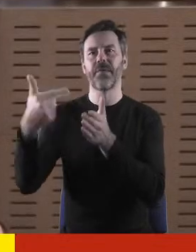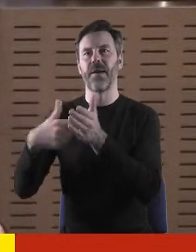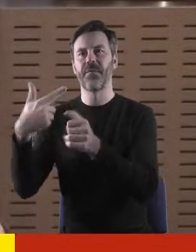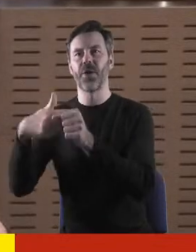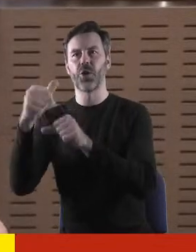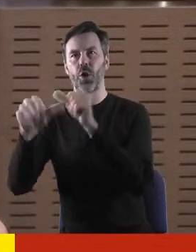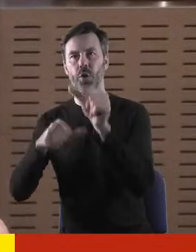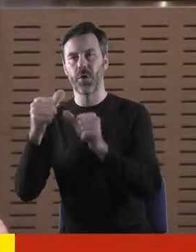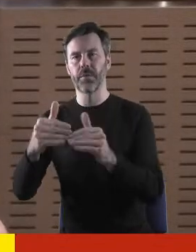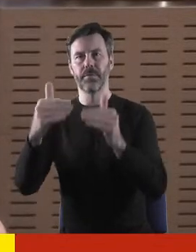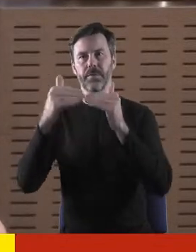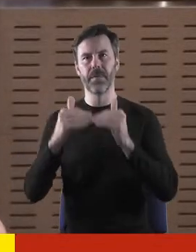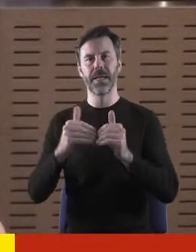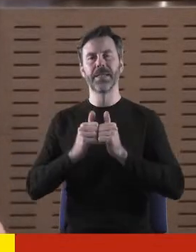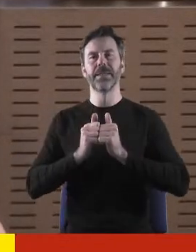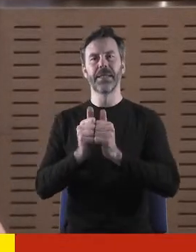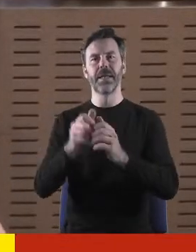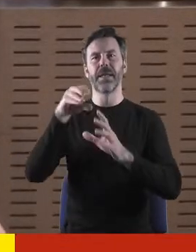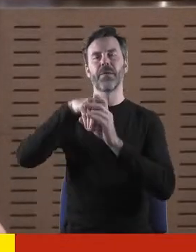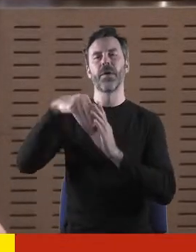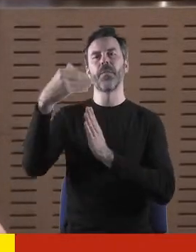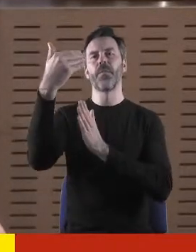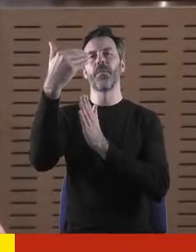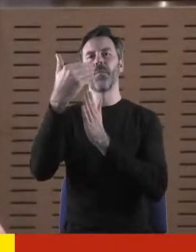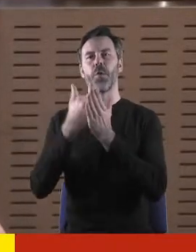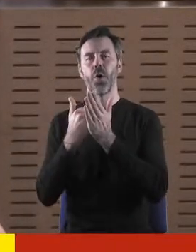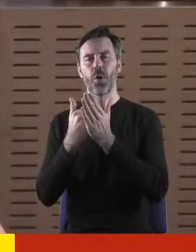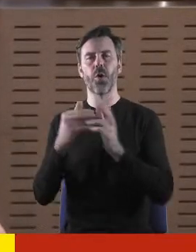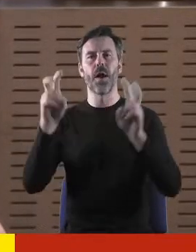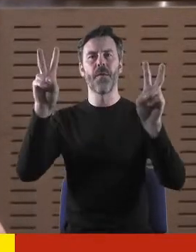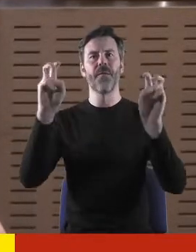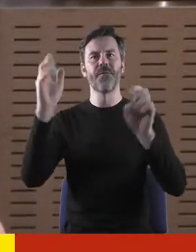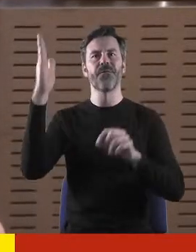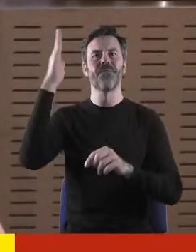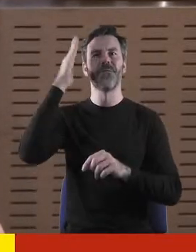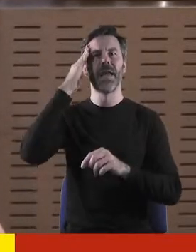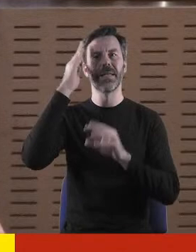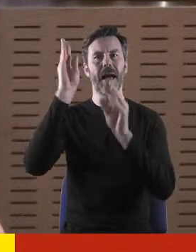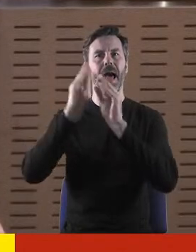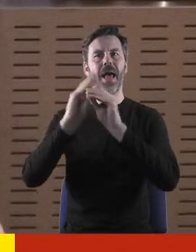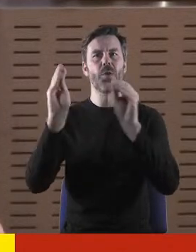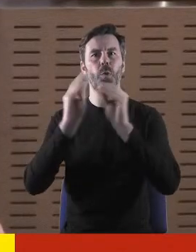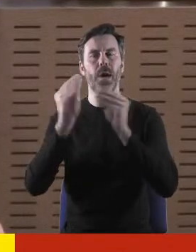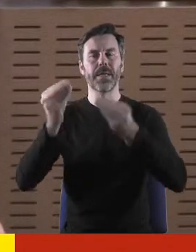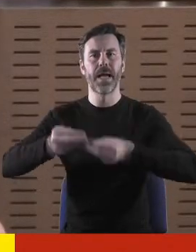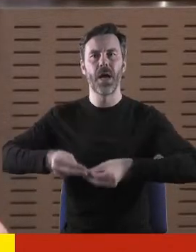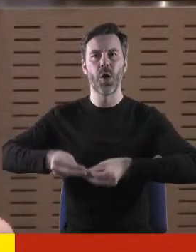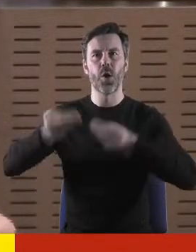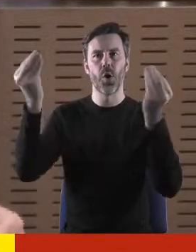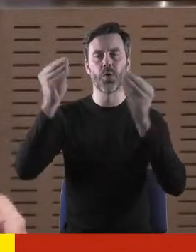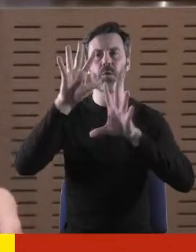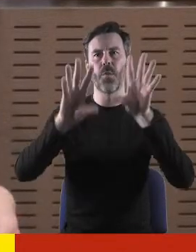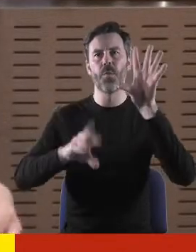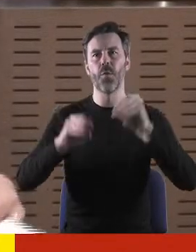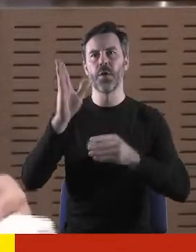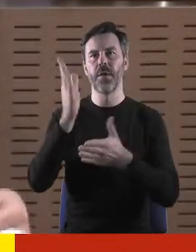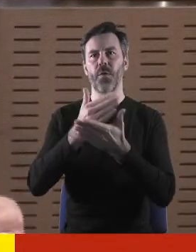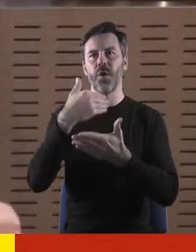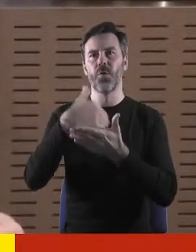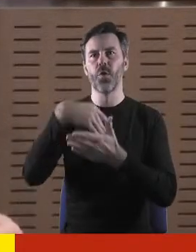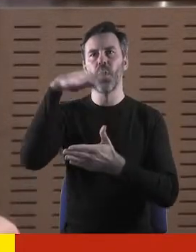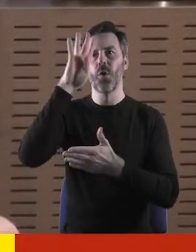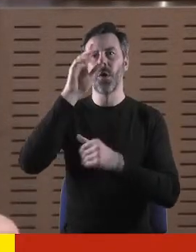zadań realizowanych w ramach programu operacyjnego Wiedza, Edukacja, Rozwój oraz zmieniająca uchwałę w sprawie uchwalenia budżetu województwa łódzkiego